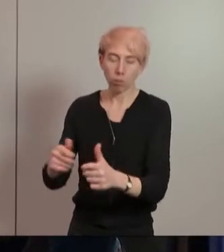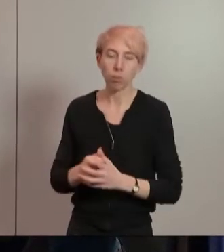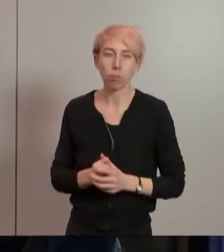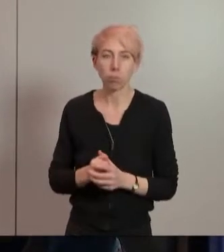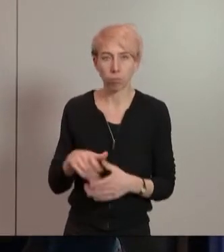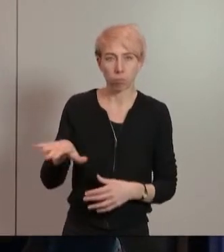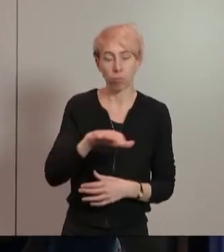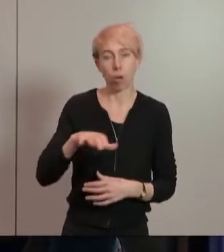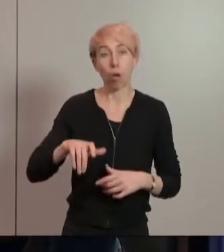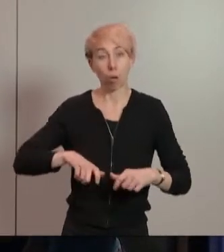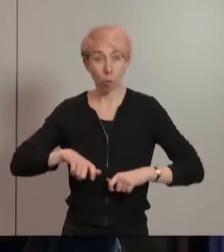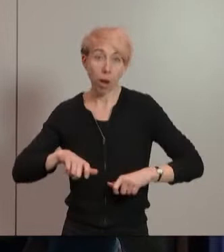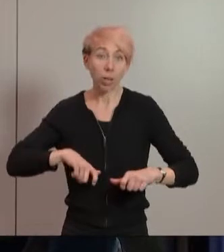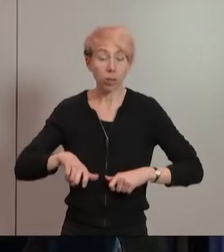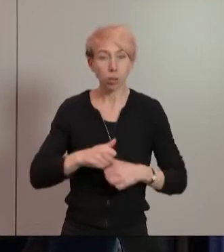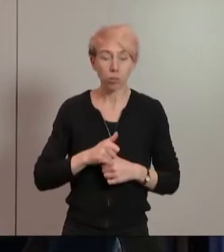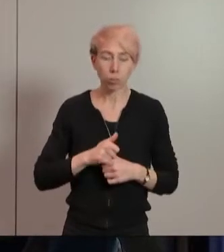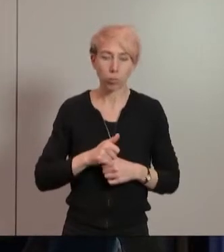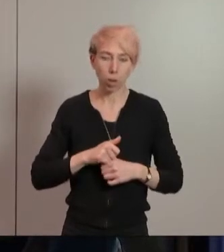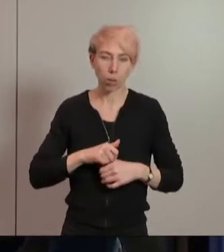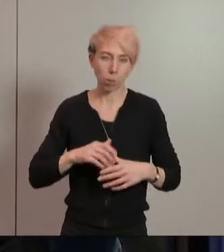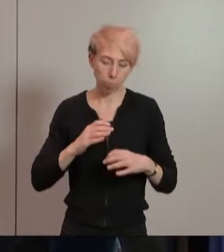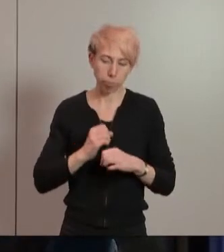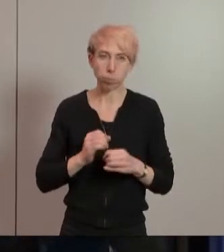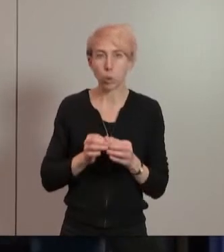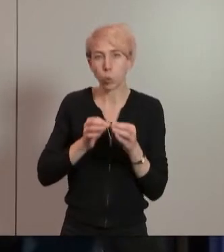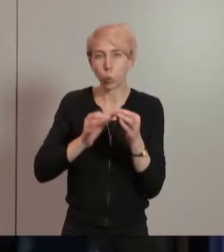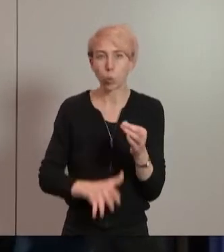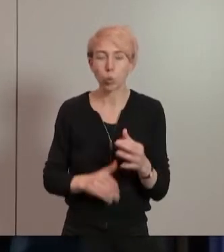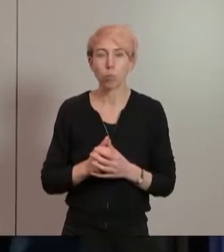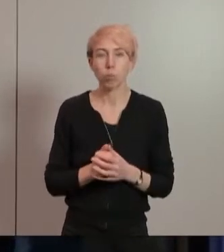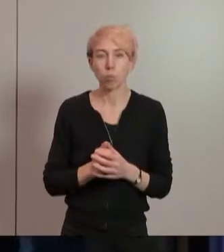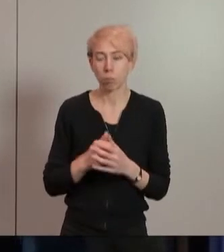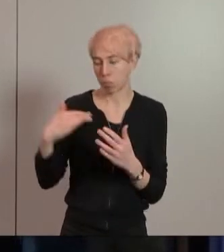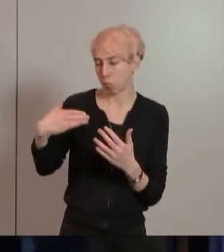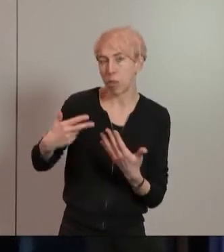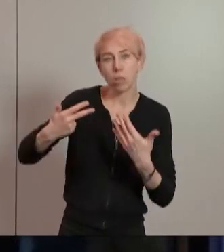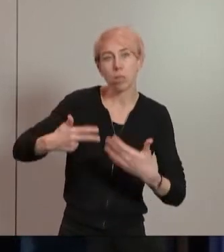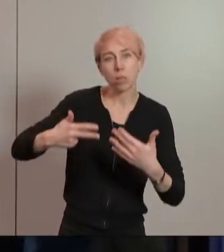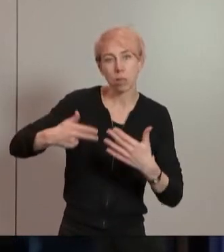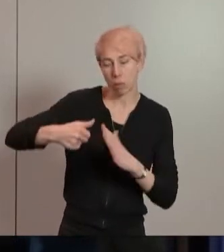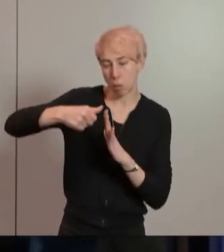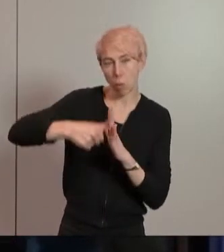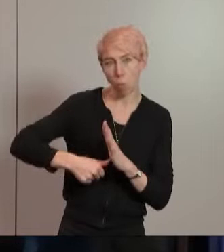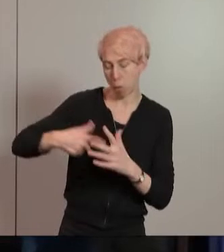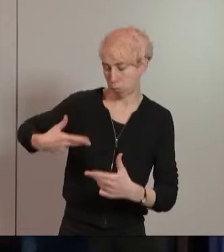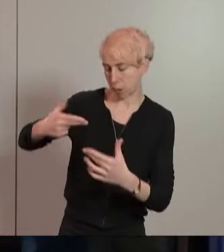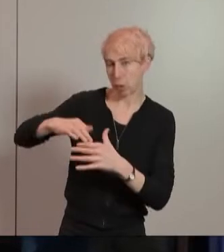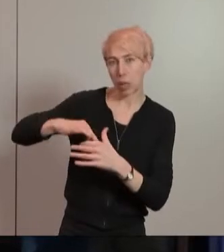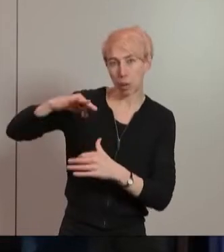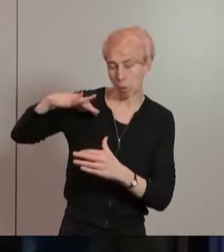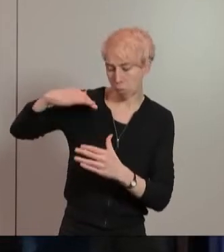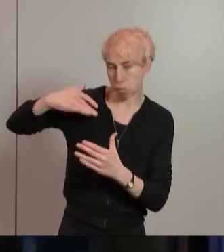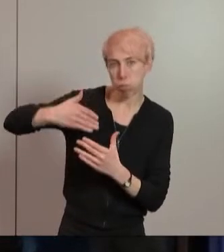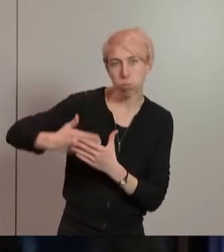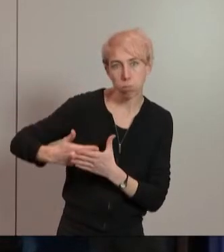chers collègues, quelques mots de conclusion. 18 mois de mandat viennent de s'écouler. Nous sommes